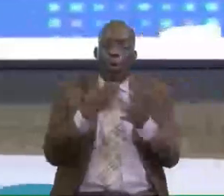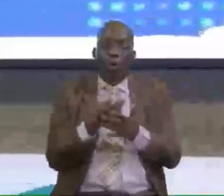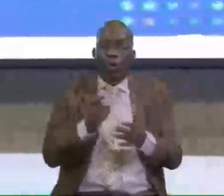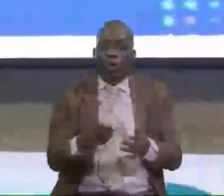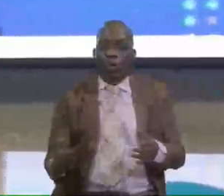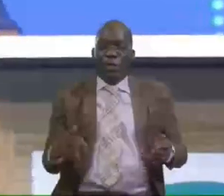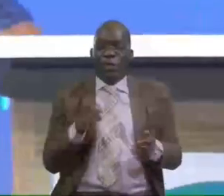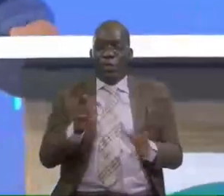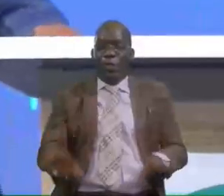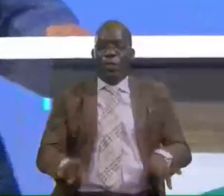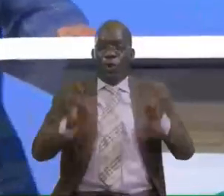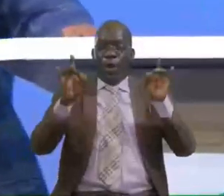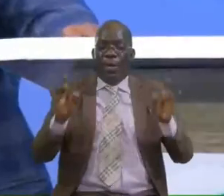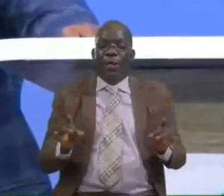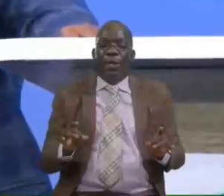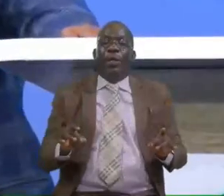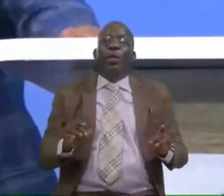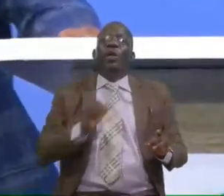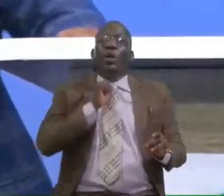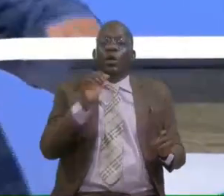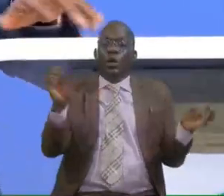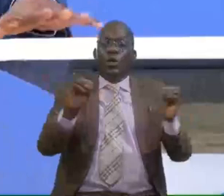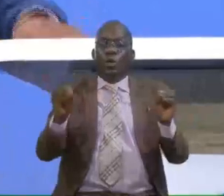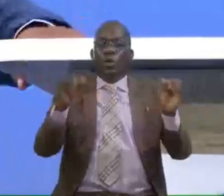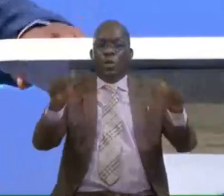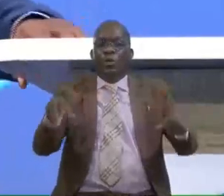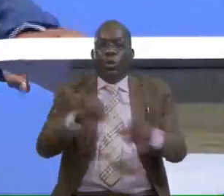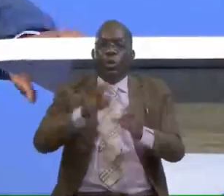trouvais impossible dans ta vie familiale.